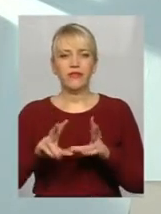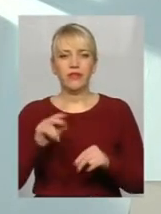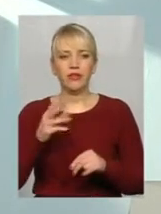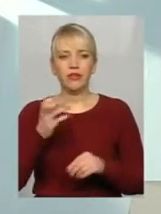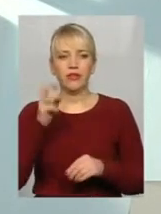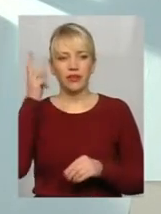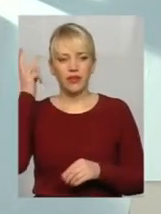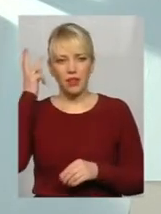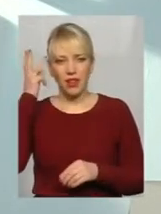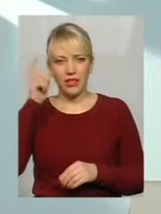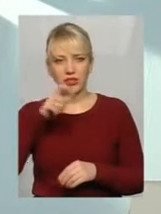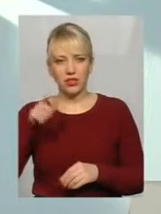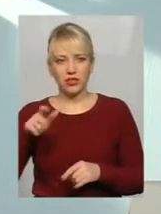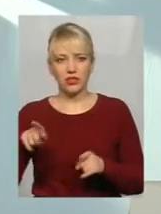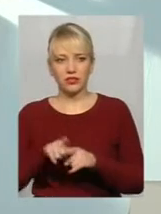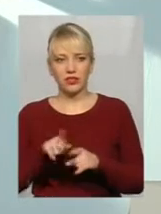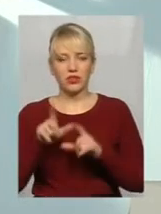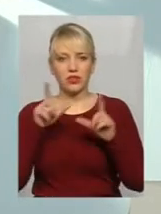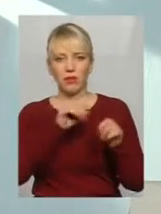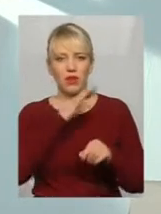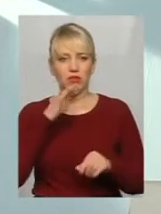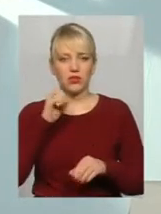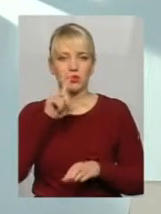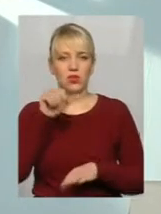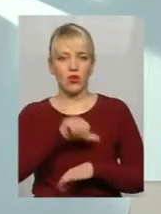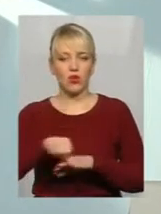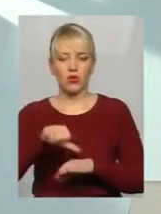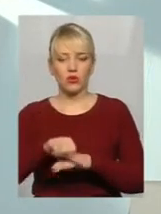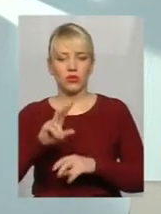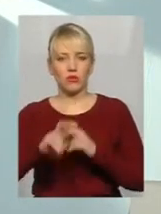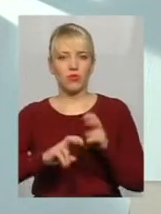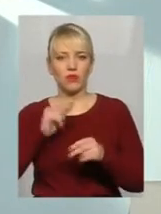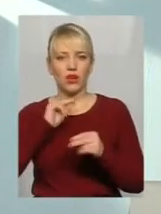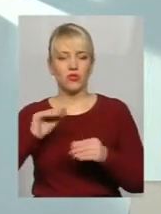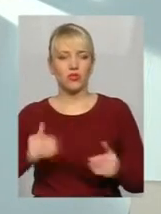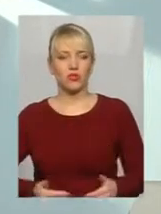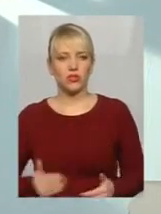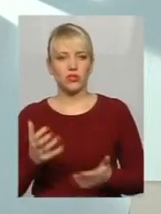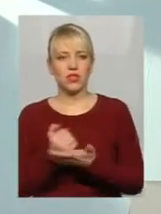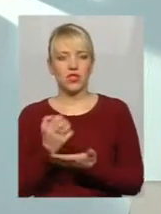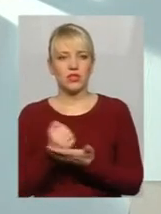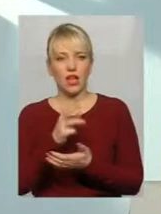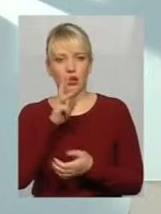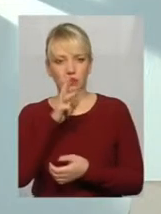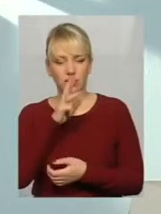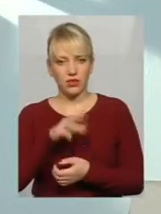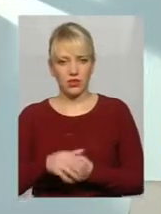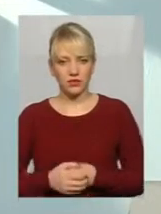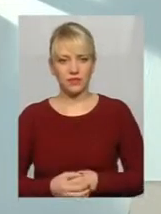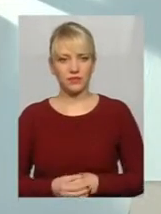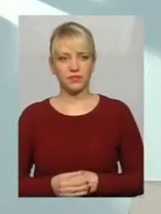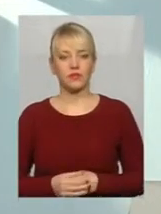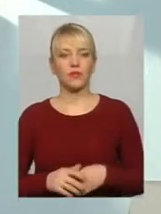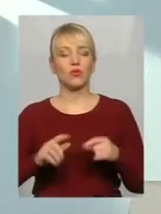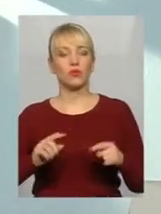наші хмельничани, теж прямують за кордон для пошуку кращого життя і заробітної плати.